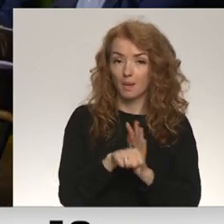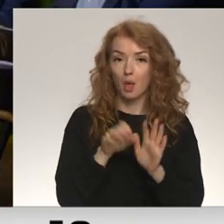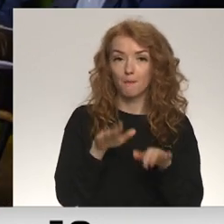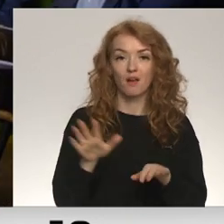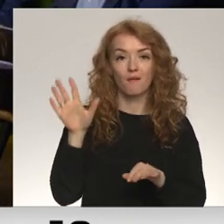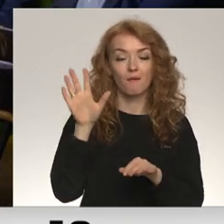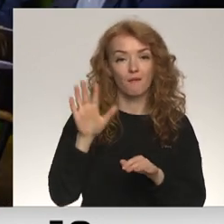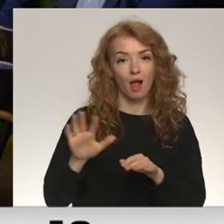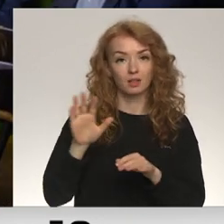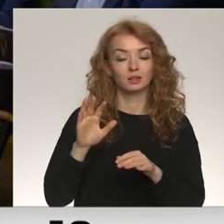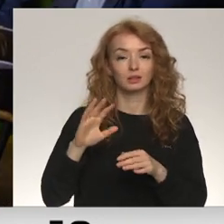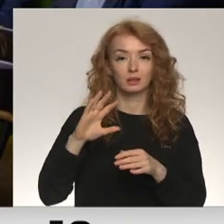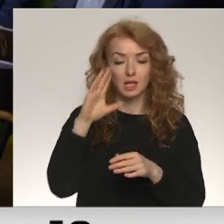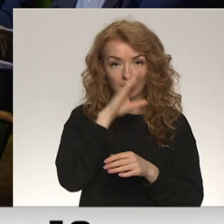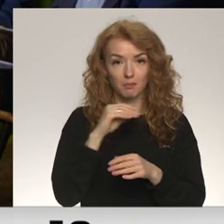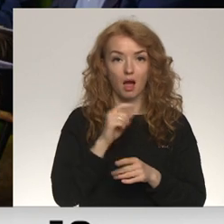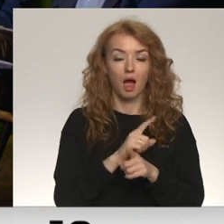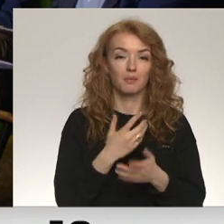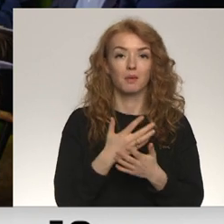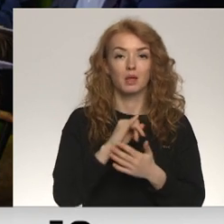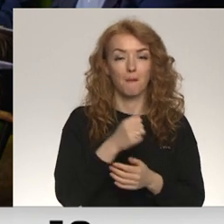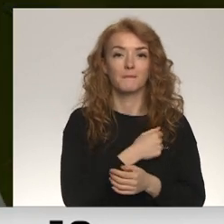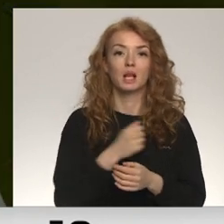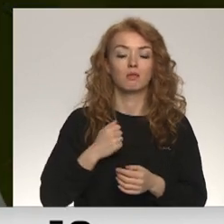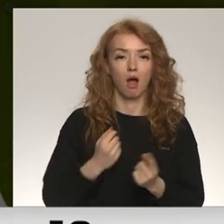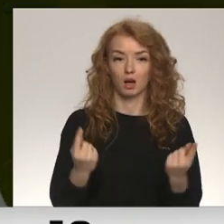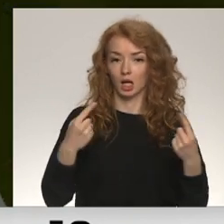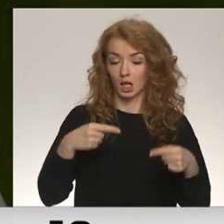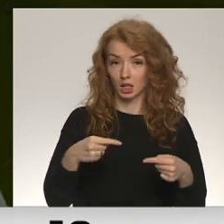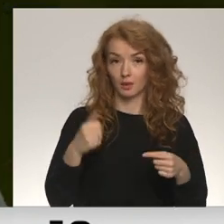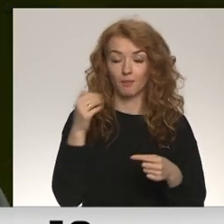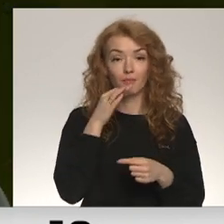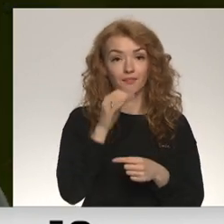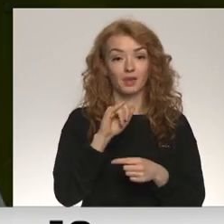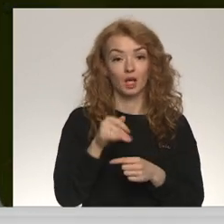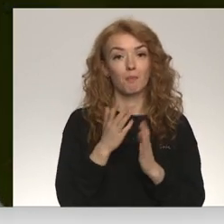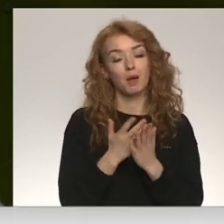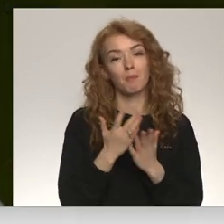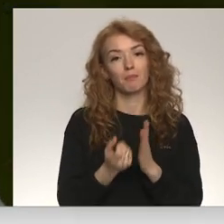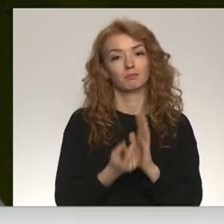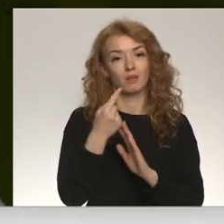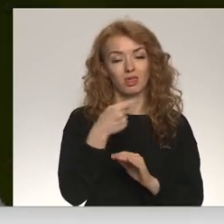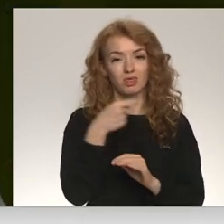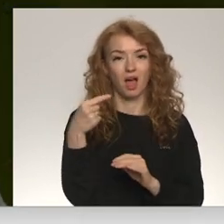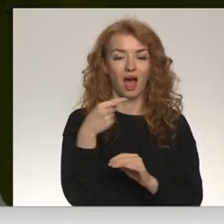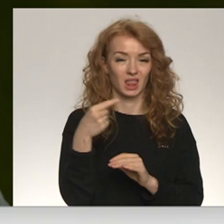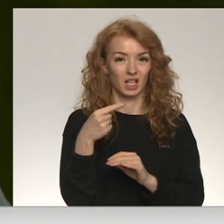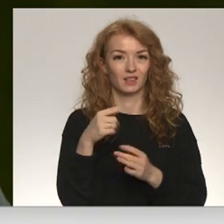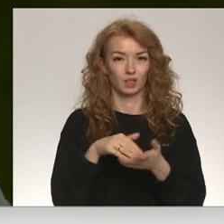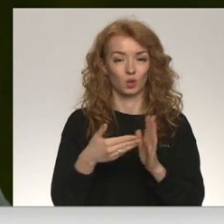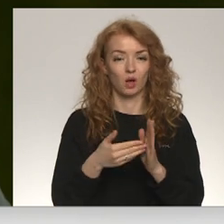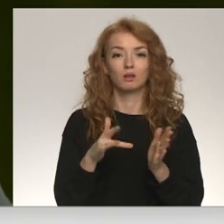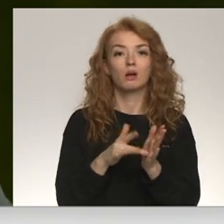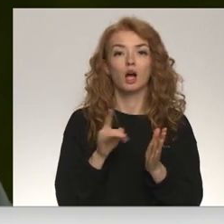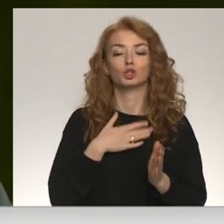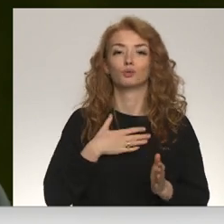valsts stratēģiju iespējamas militāras krīzes apstākļos. Ja mēs virzamies to negatīvā scenārijā nedodies, tad kāds